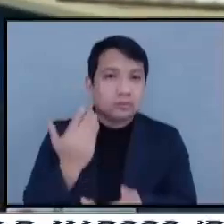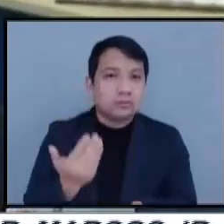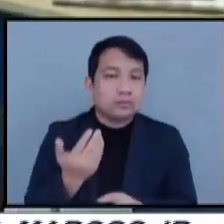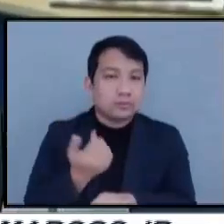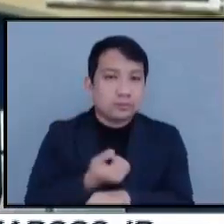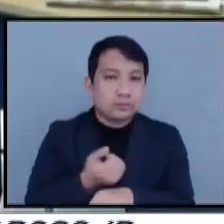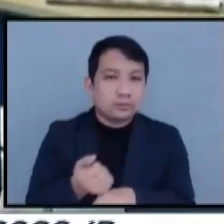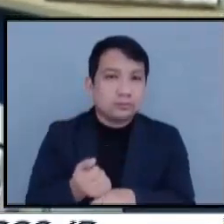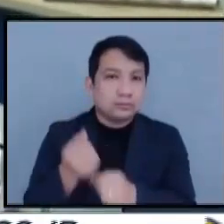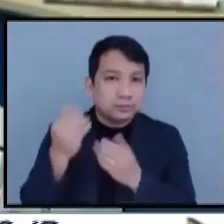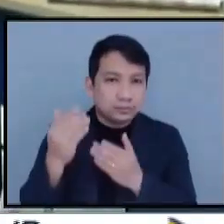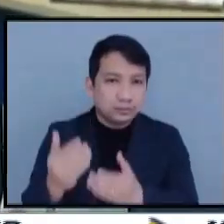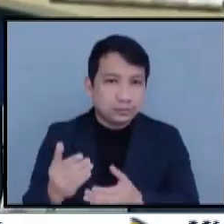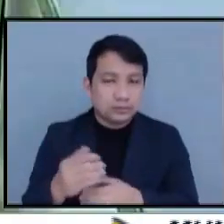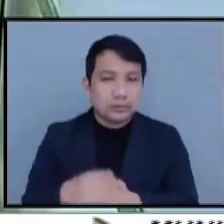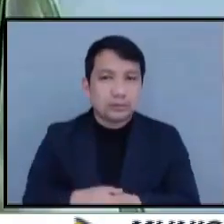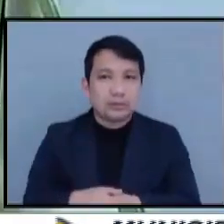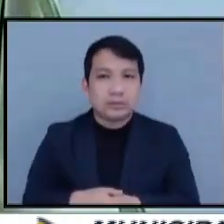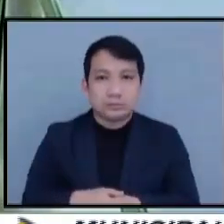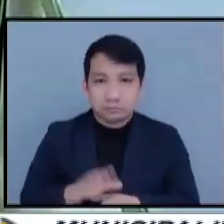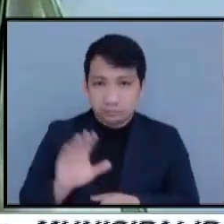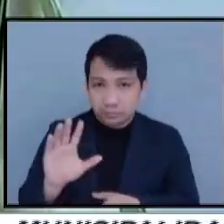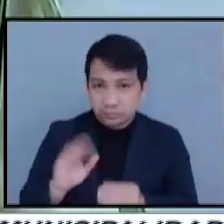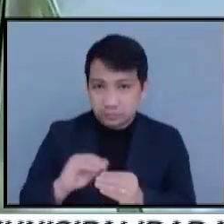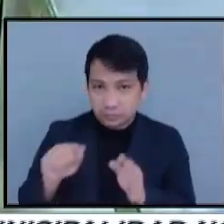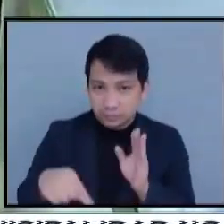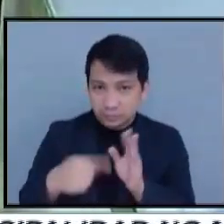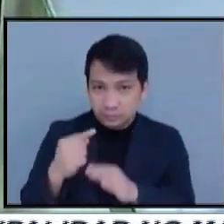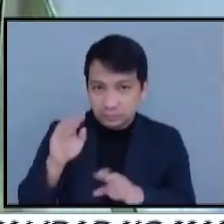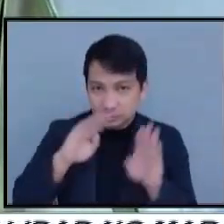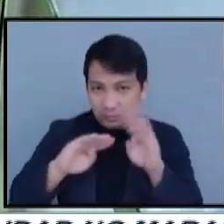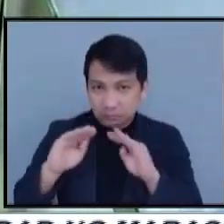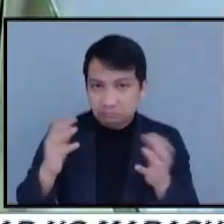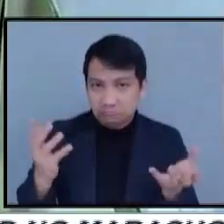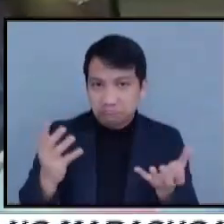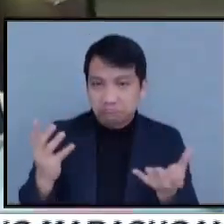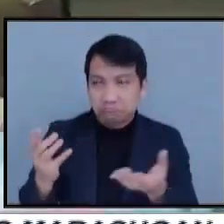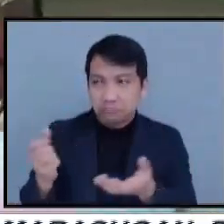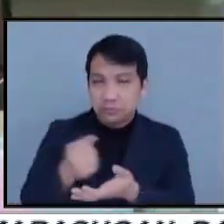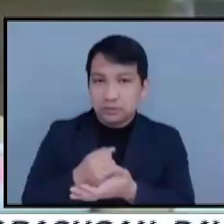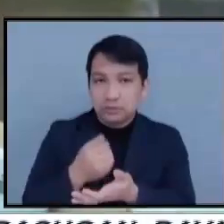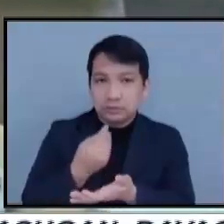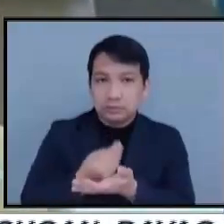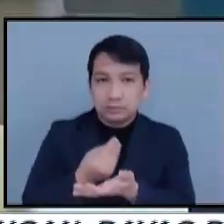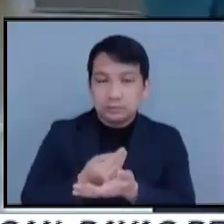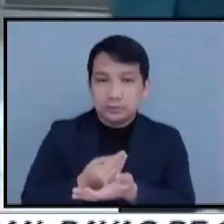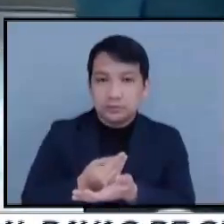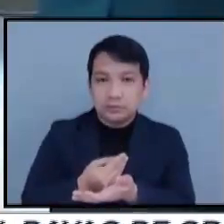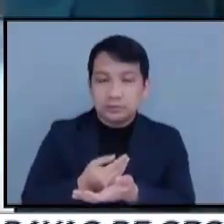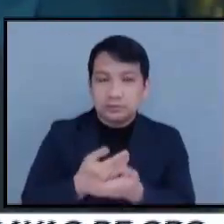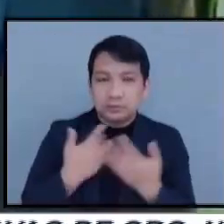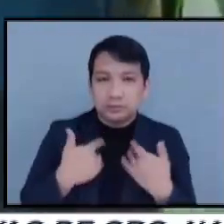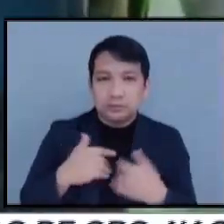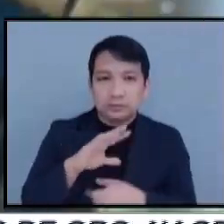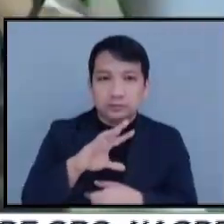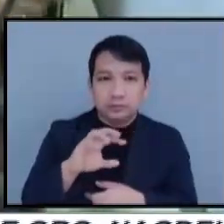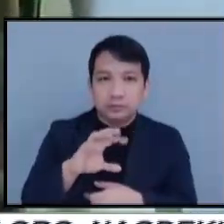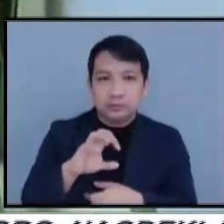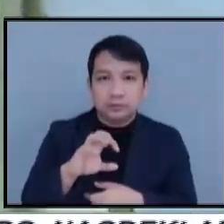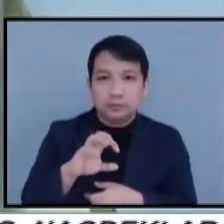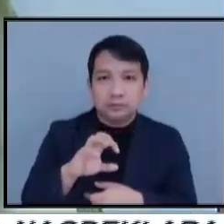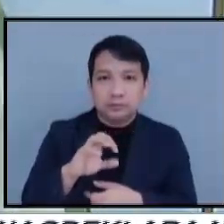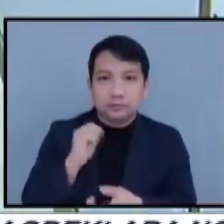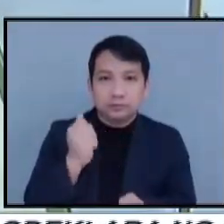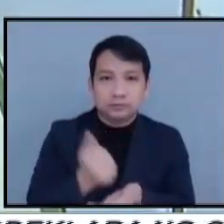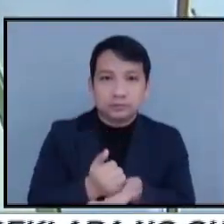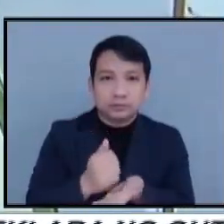guro. Kwento niya, minsan ay problemado siya kung saan huhugot ng pampa-check-up, lalo't 500 piso lamang ang aprobadong medical